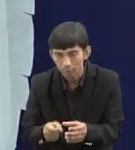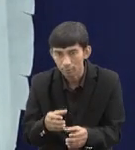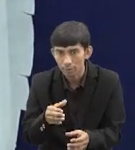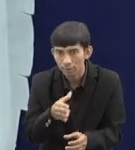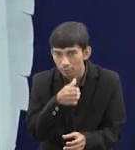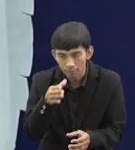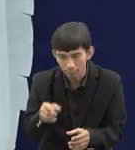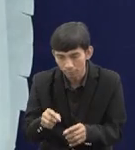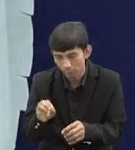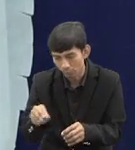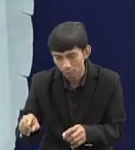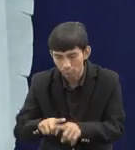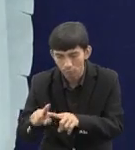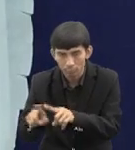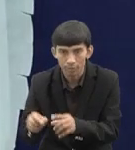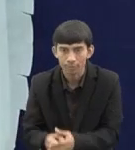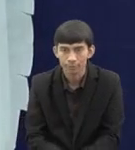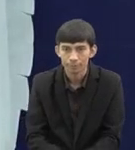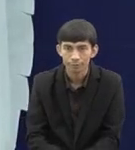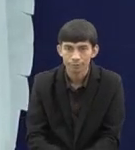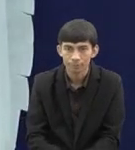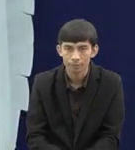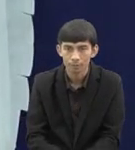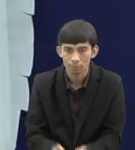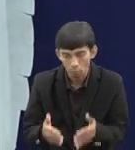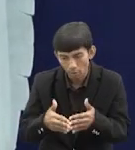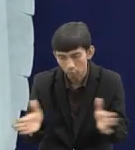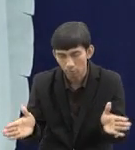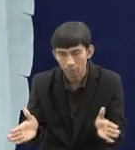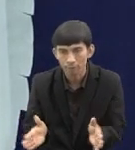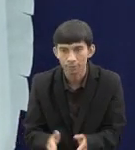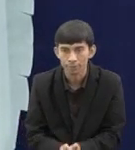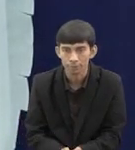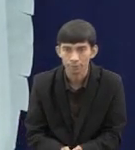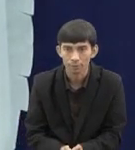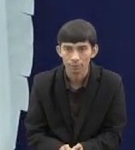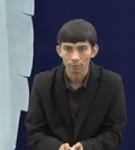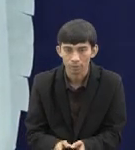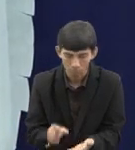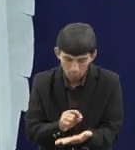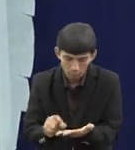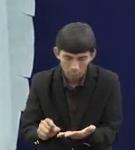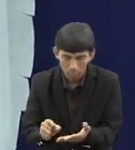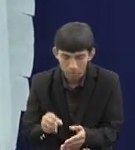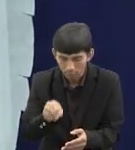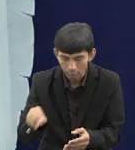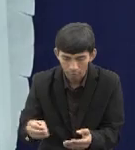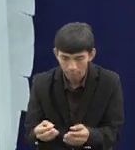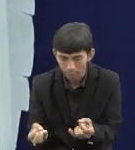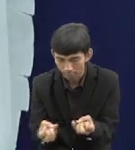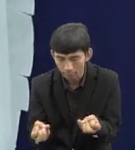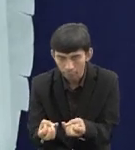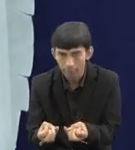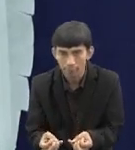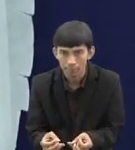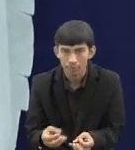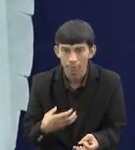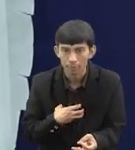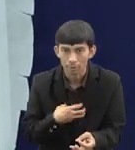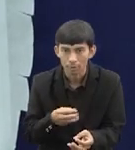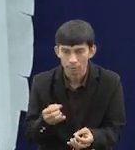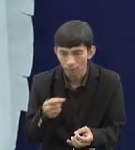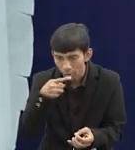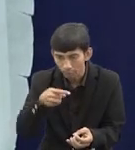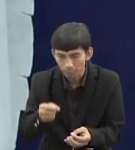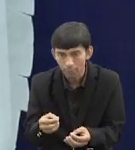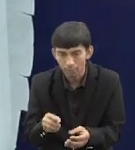miên tăng phí sơ nâng đồng nằm chùm ca xe xe. Chân nè khu bao tù liếc mối, bao tù liếc hơi chất mối con tay ẩm phí đồng nằm sơ. Chân con chân